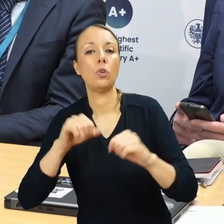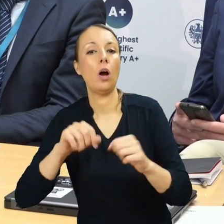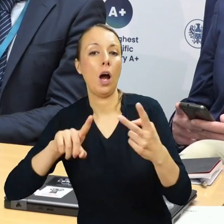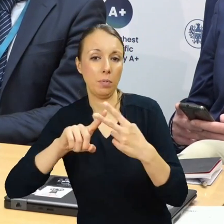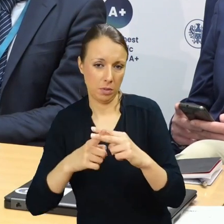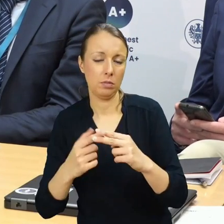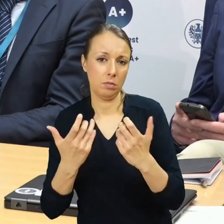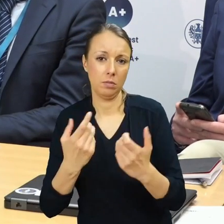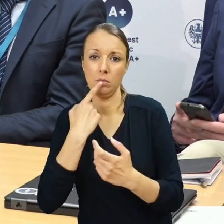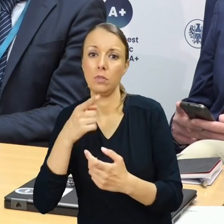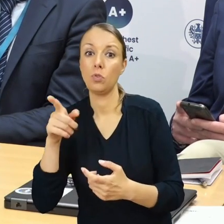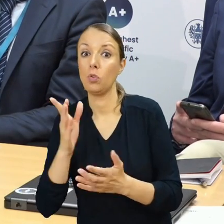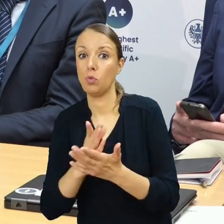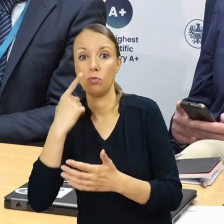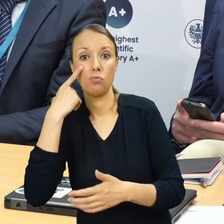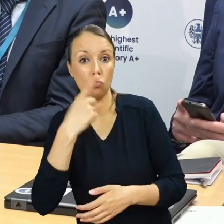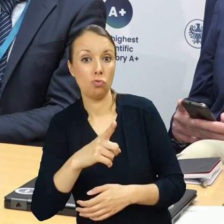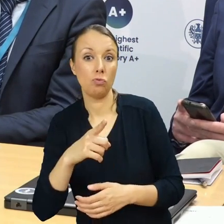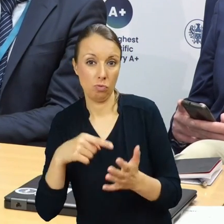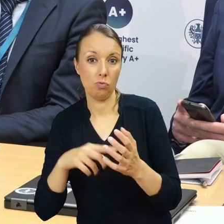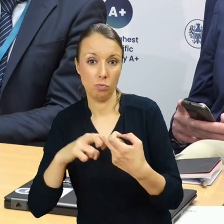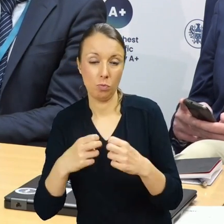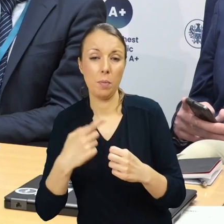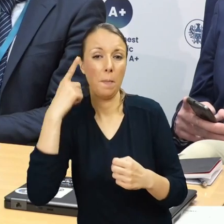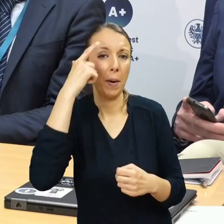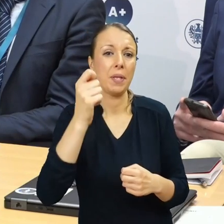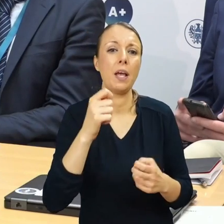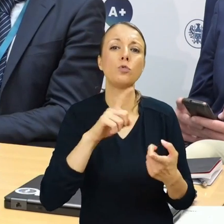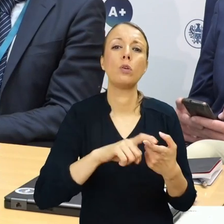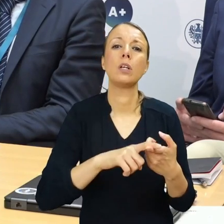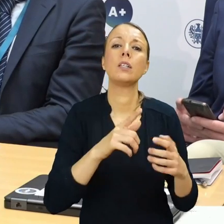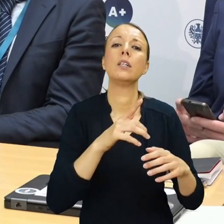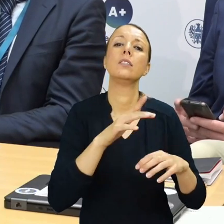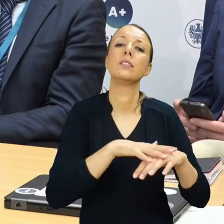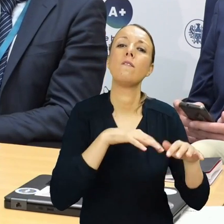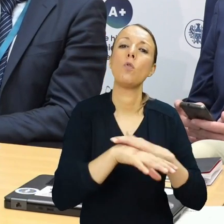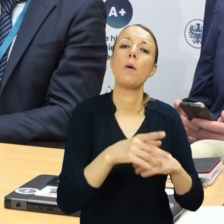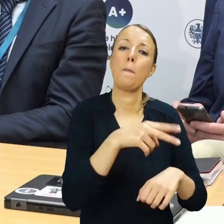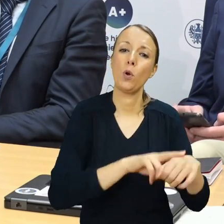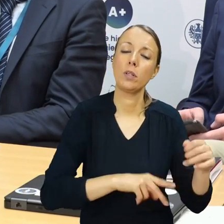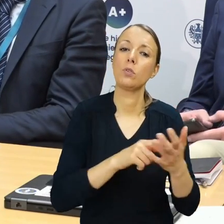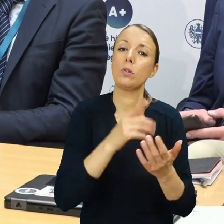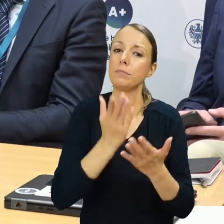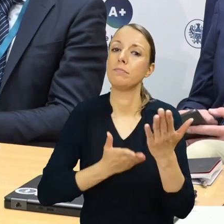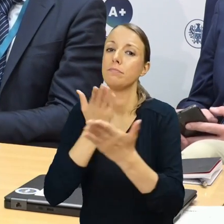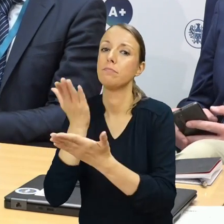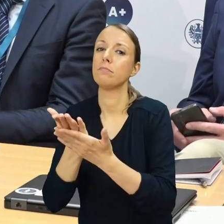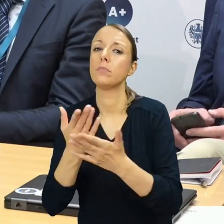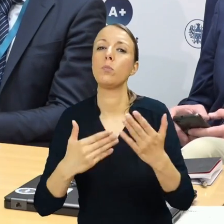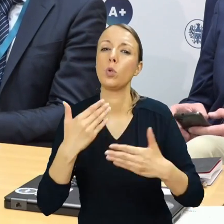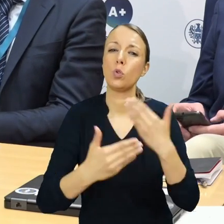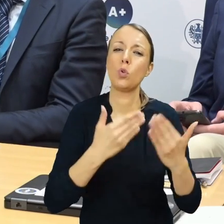pamiętam taką sprawę dotyczącą Związku Zawodowego Policjantów, który wystąpił o dostęp do informacji w zakresie procedur konwojowania